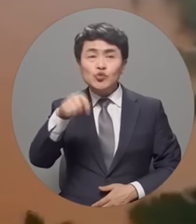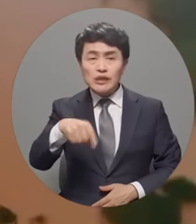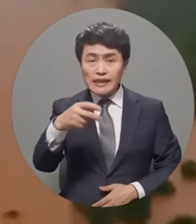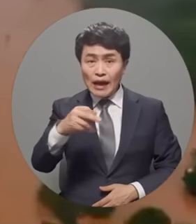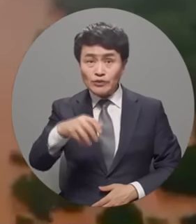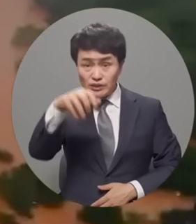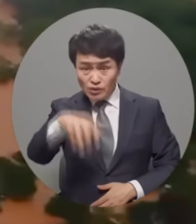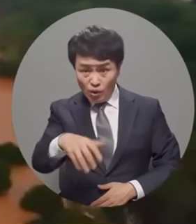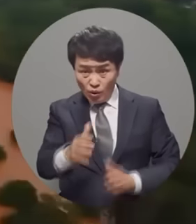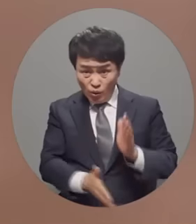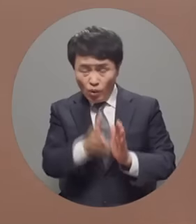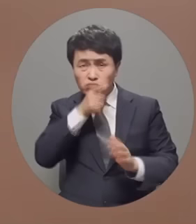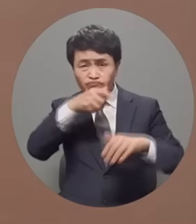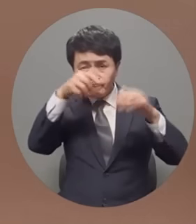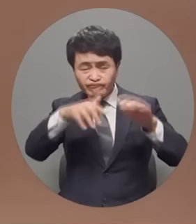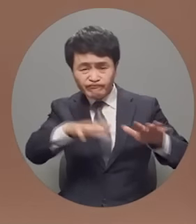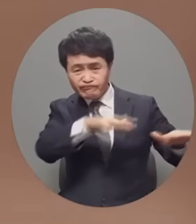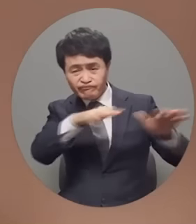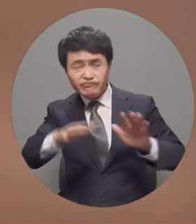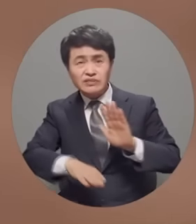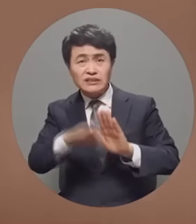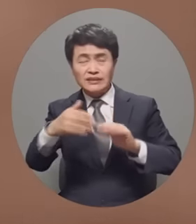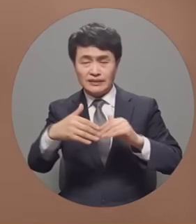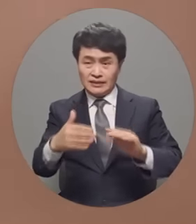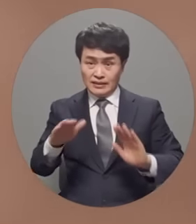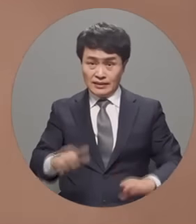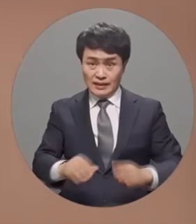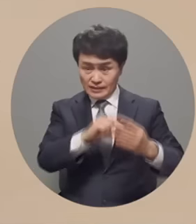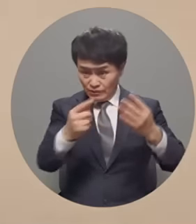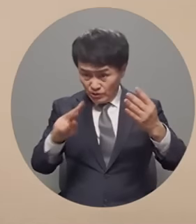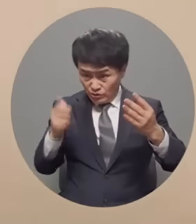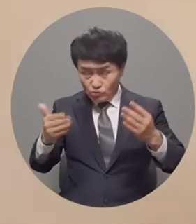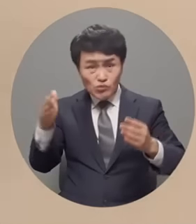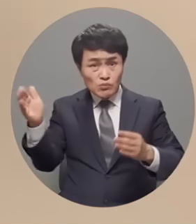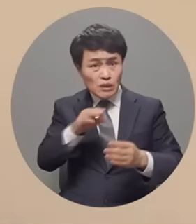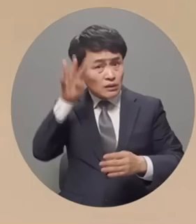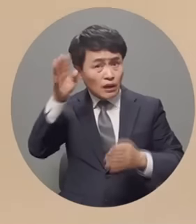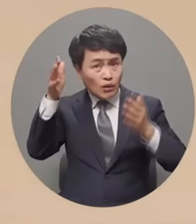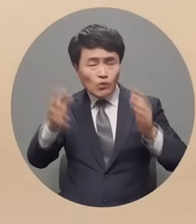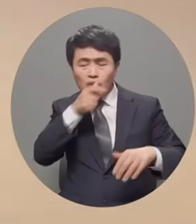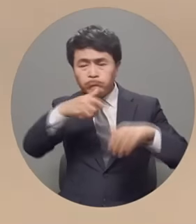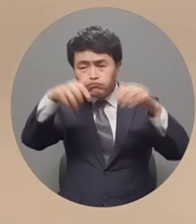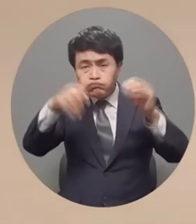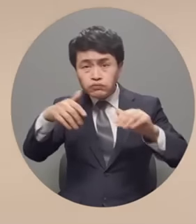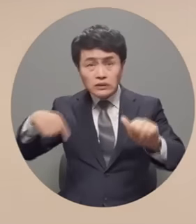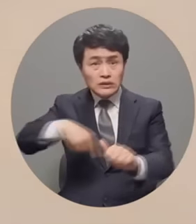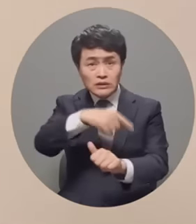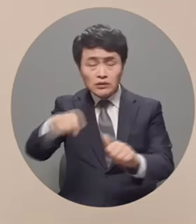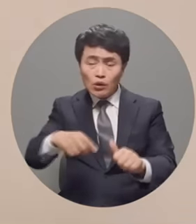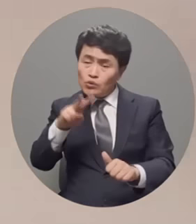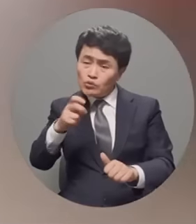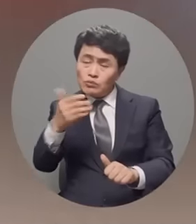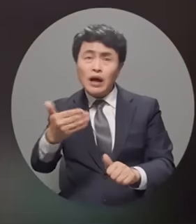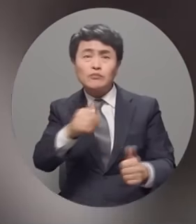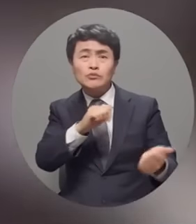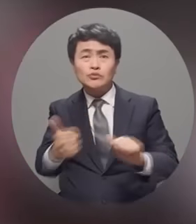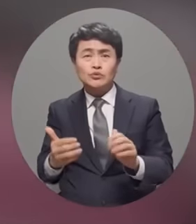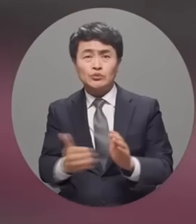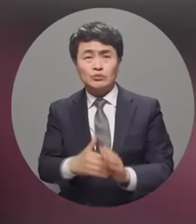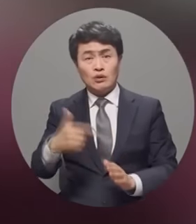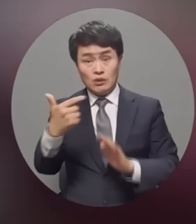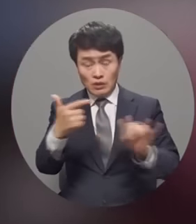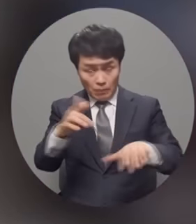물바다로 만들었습니다. 지난달 29일부터 나흘 연속 이어진 물폭탄으로 현재까지 29명이 숨지고